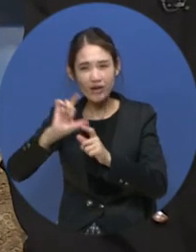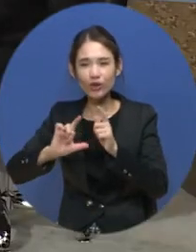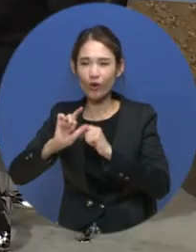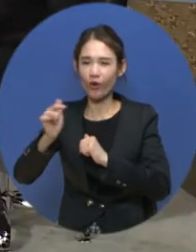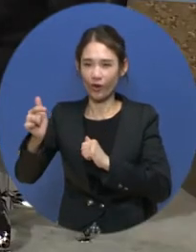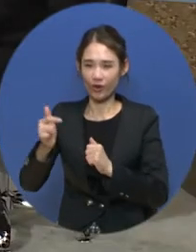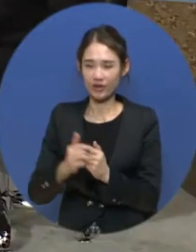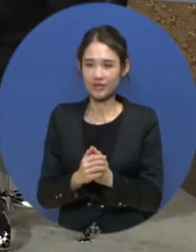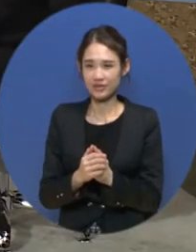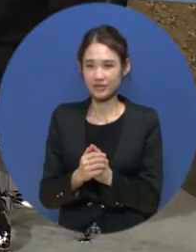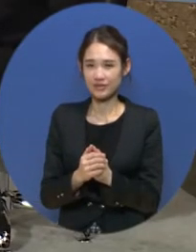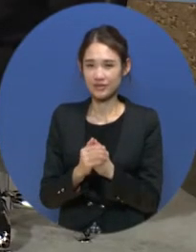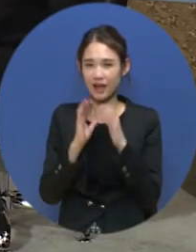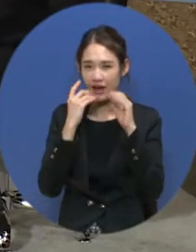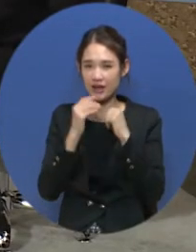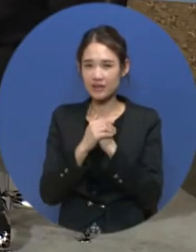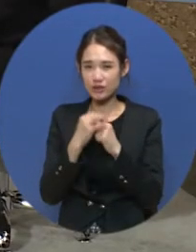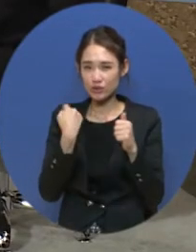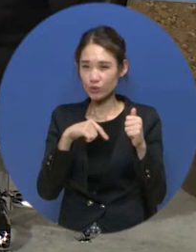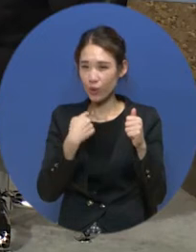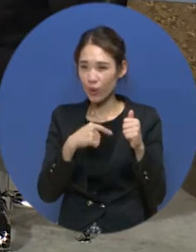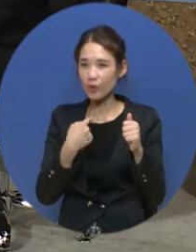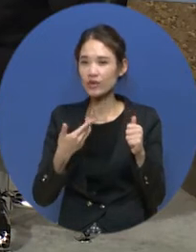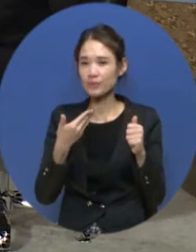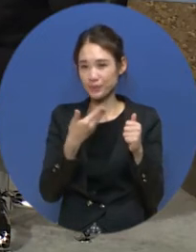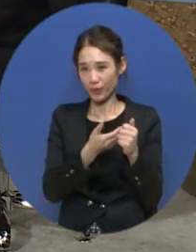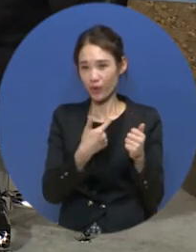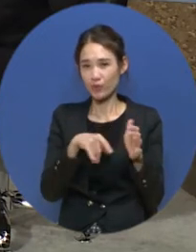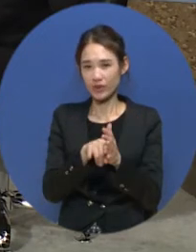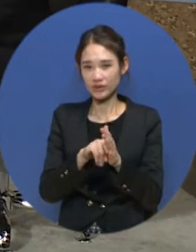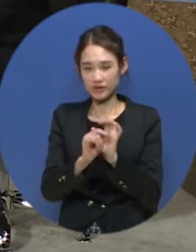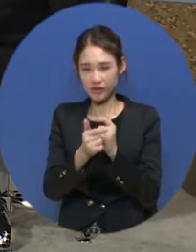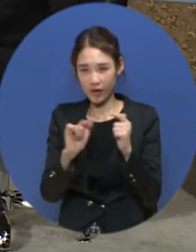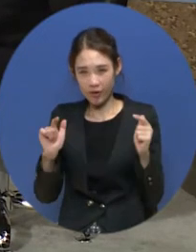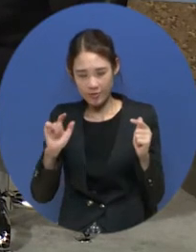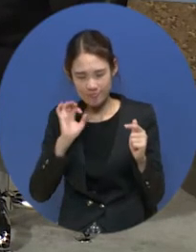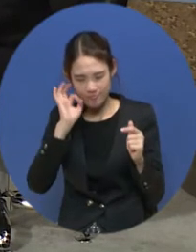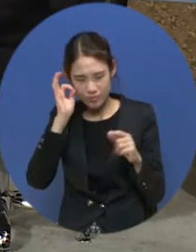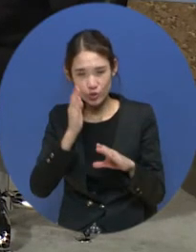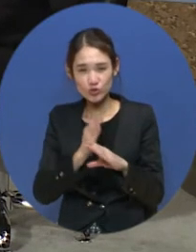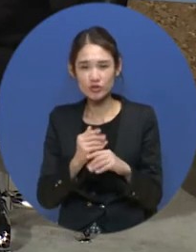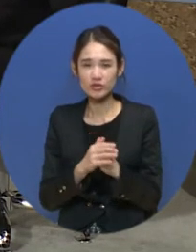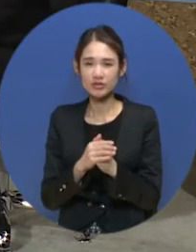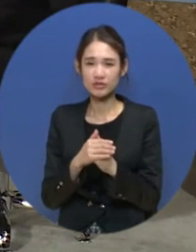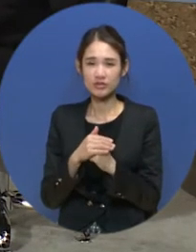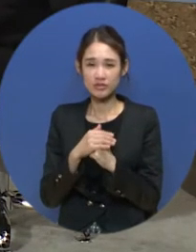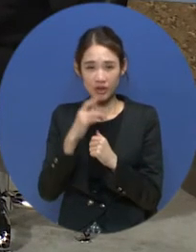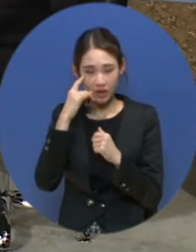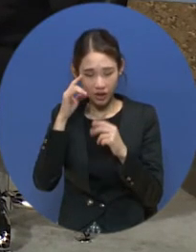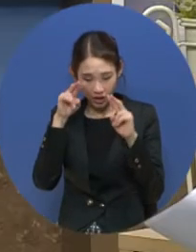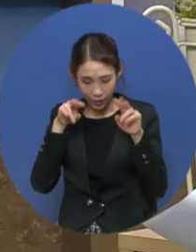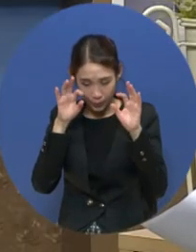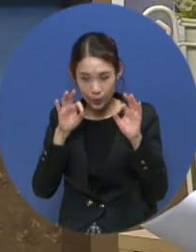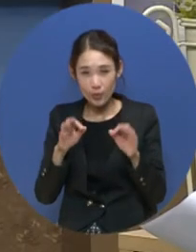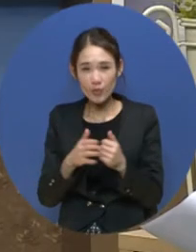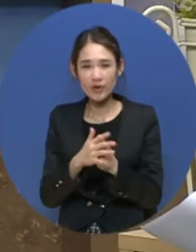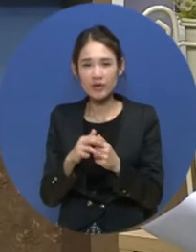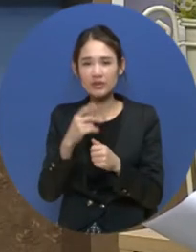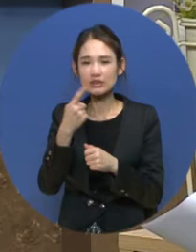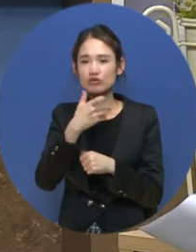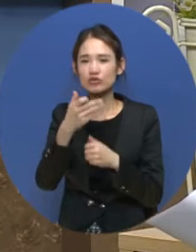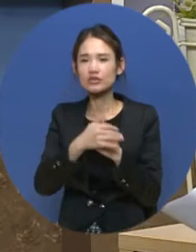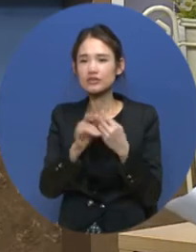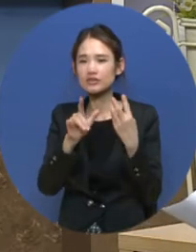네. 그러니까 이 아이들의 교육을 위해서 또 정말 여러 노력을 하고 계신데요. 제가 보니까 지난 2019년